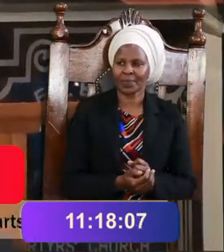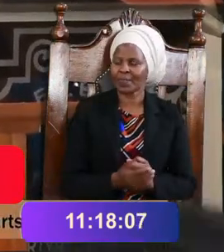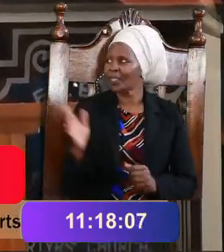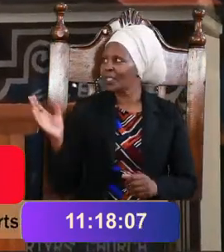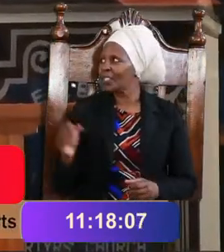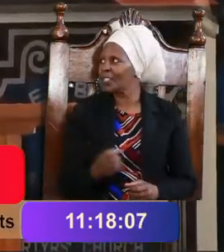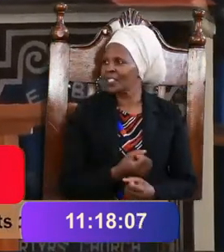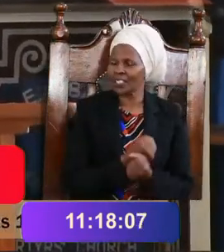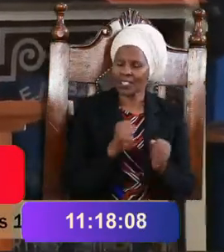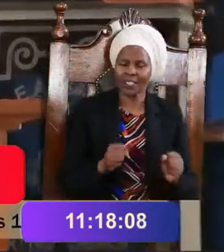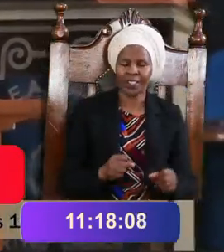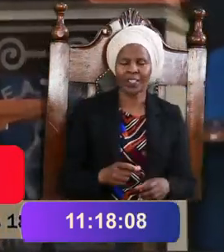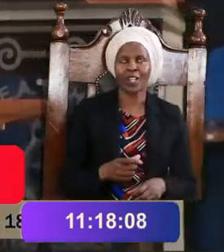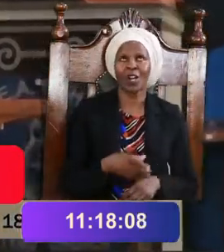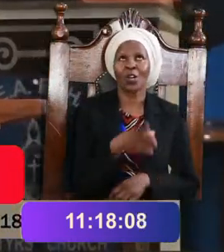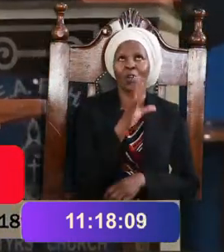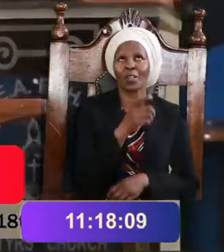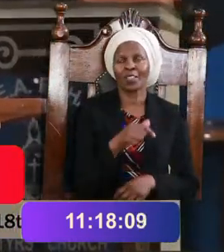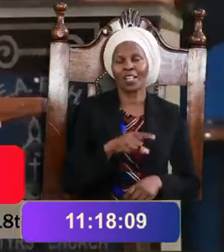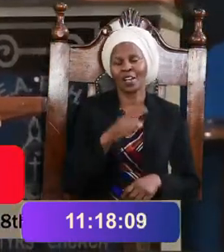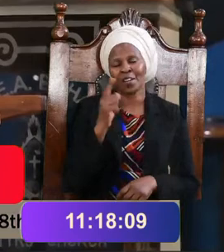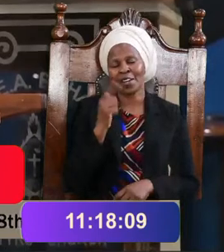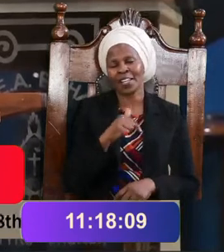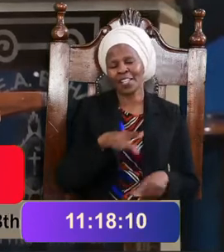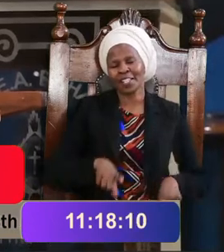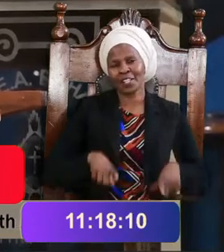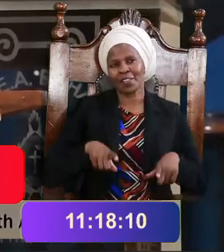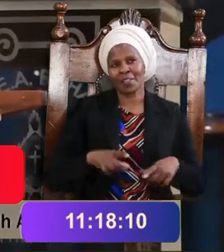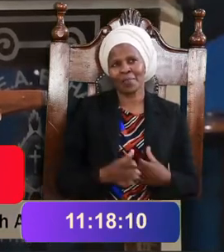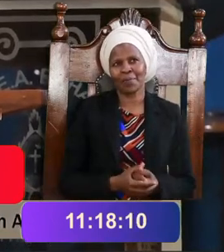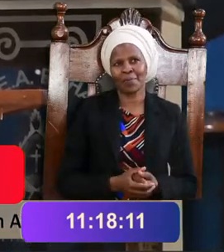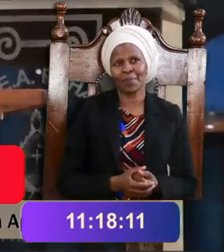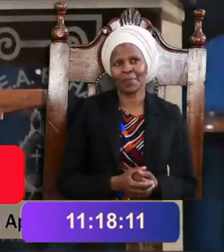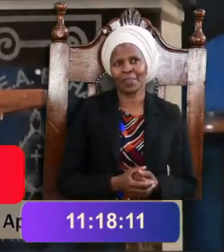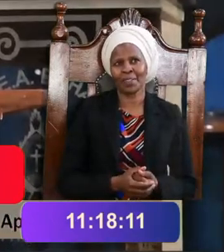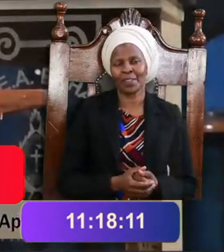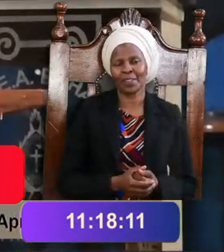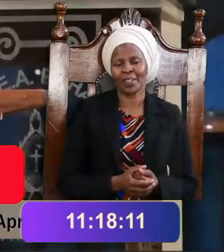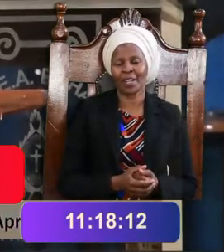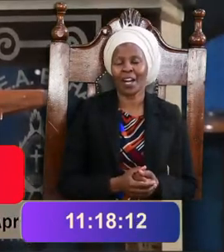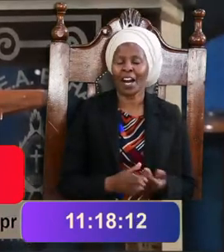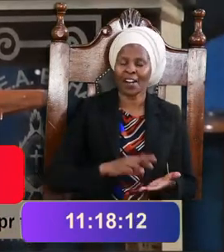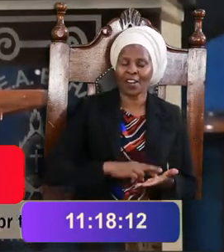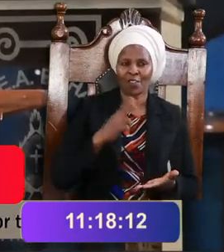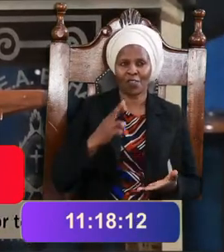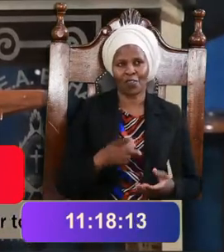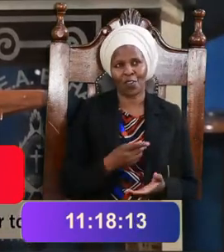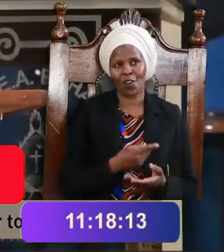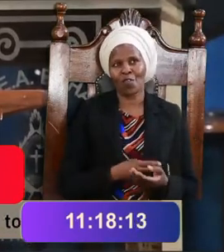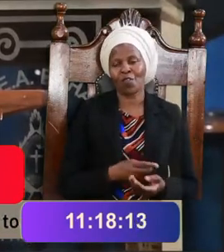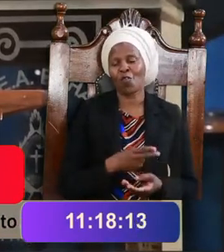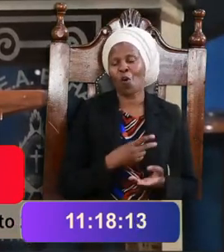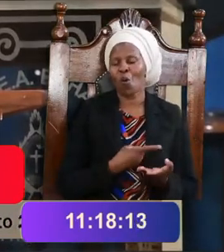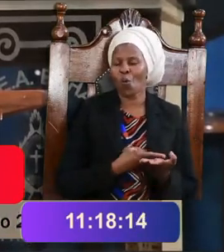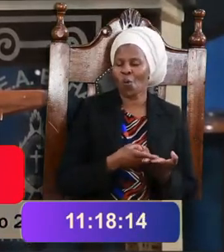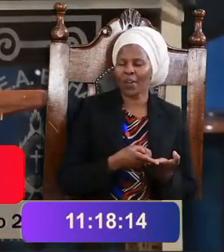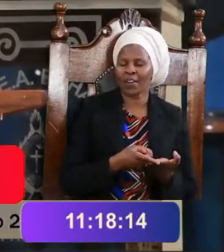Nimeokoka, Kristo ni Bwana na mlinzi wa maisha yangu. Tutakuwa na revival week kuanzia tarehe